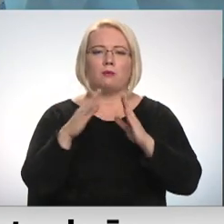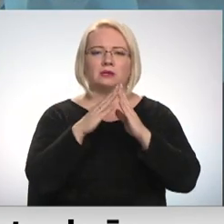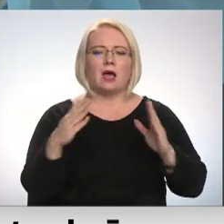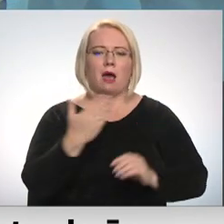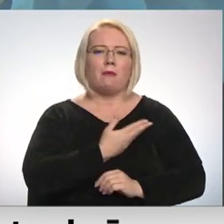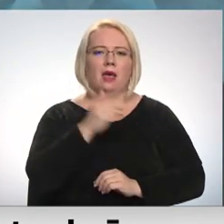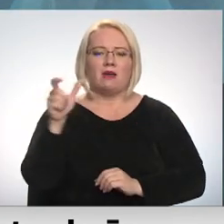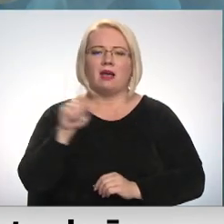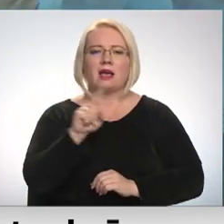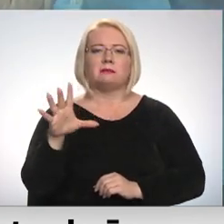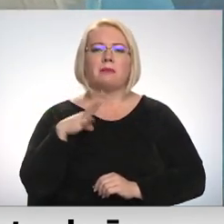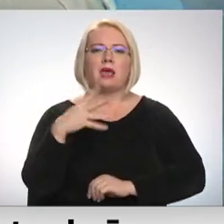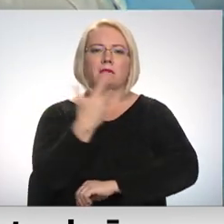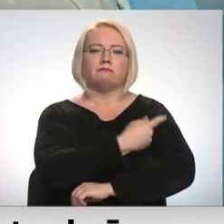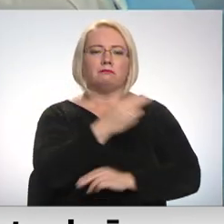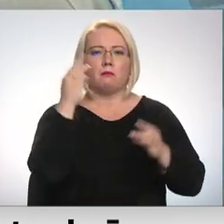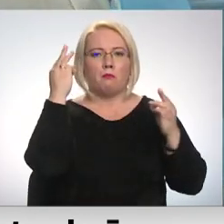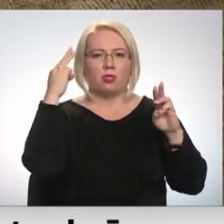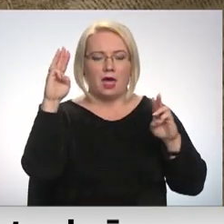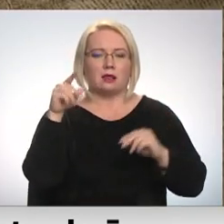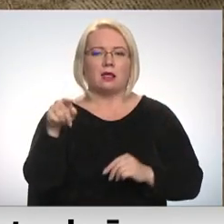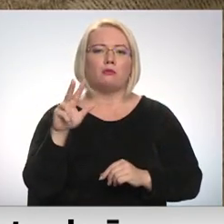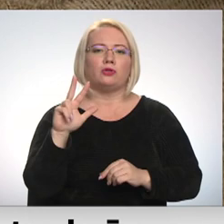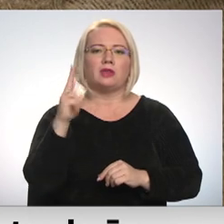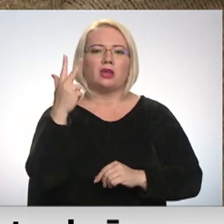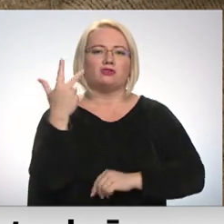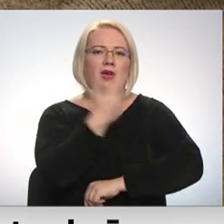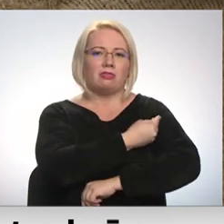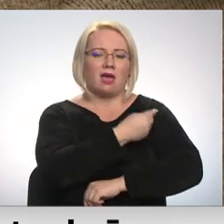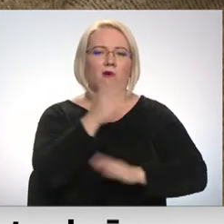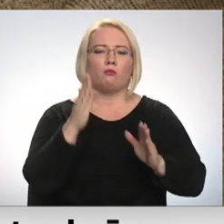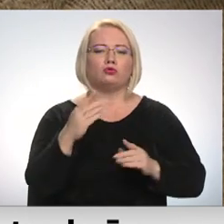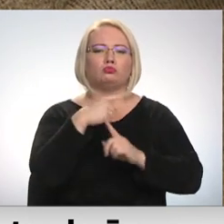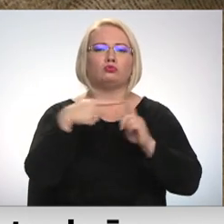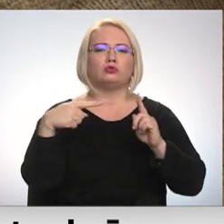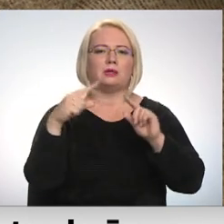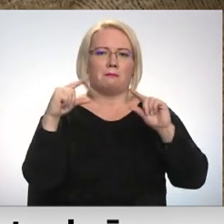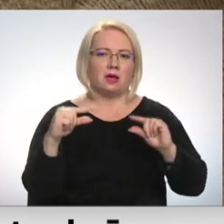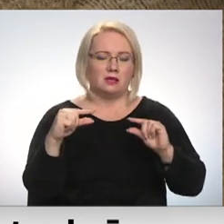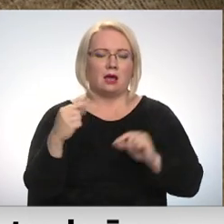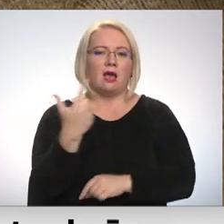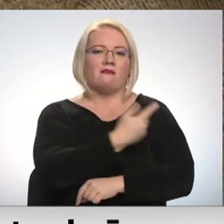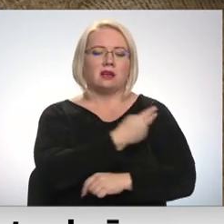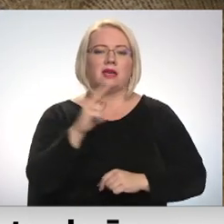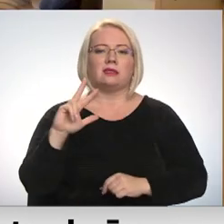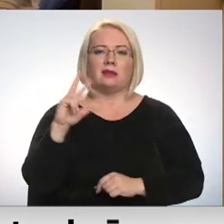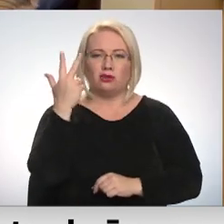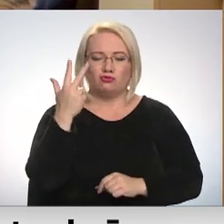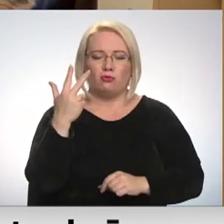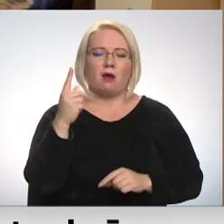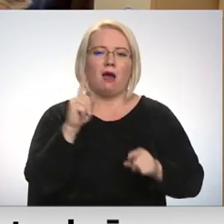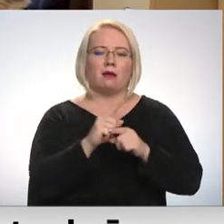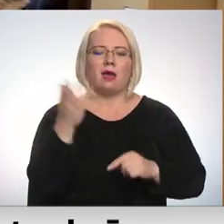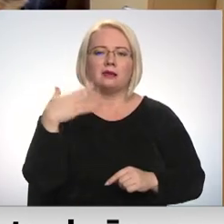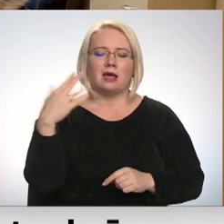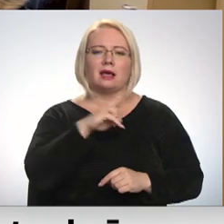vakcinēti ar Modernu. Tās trešā deva būs uz pusi mazāka. Vakcinēties ar trešo poti aicināt arī iedzīvotāji virs